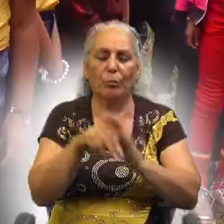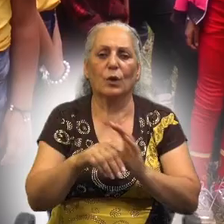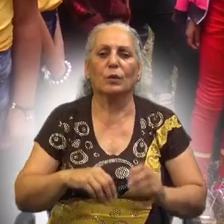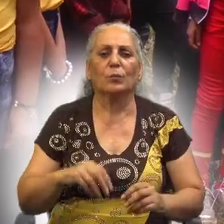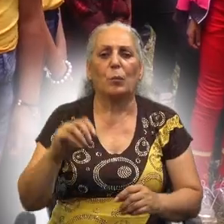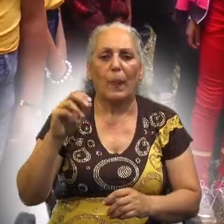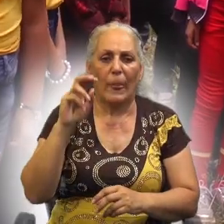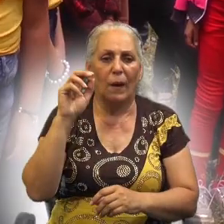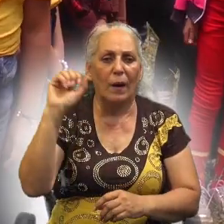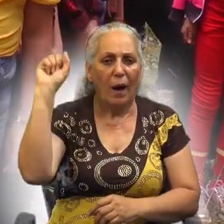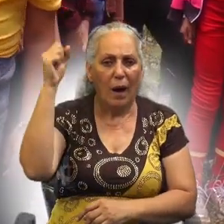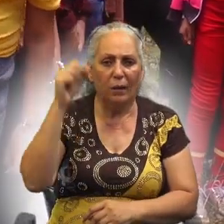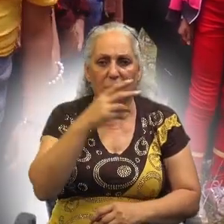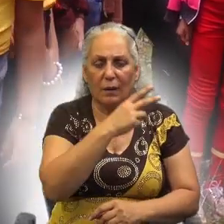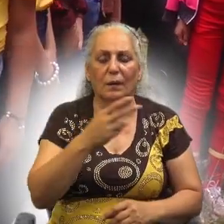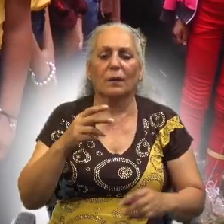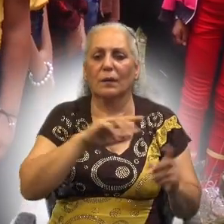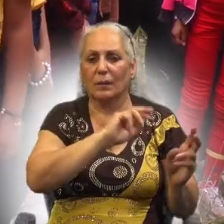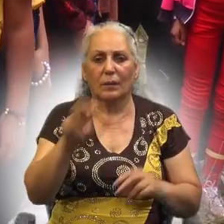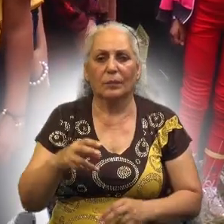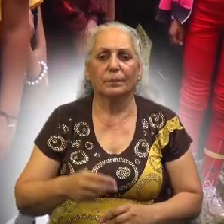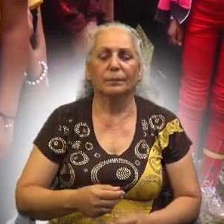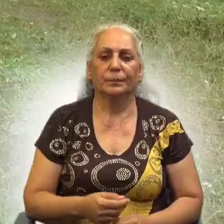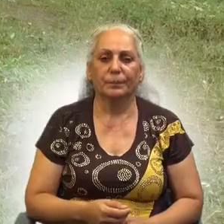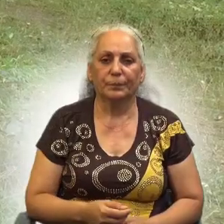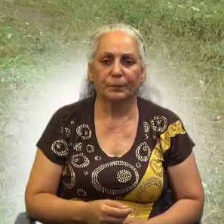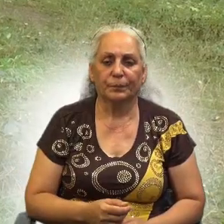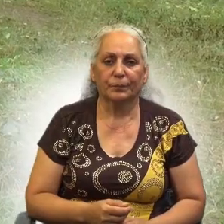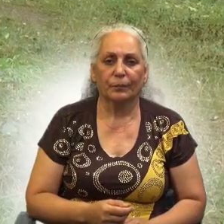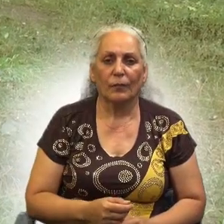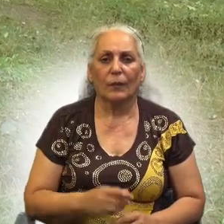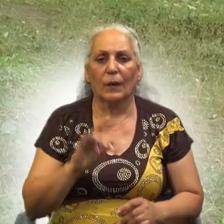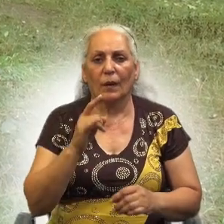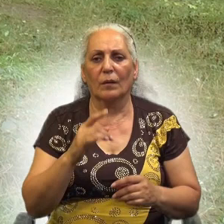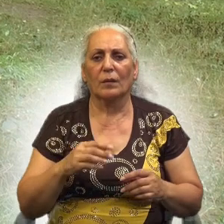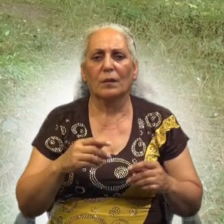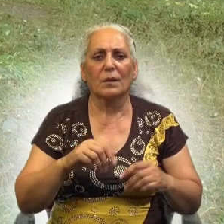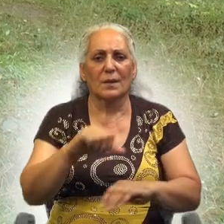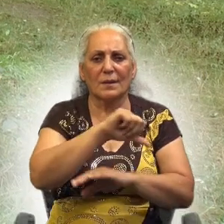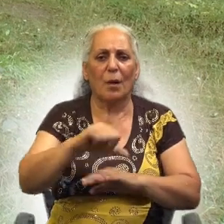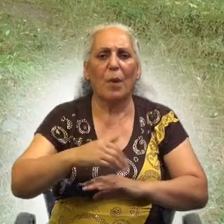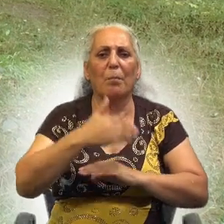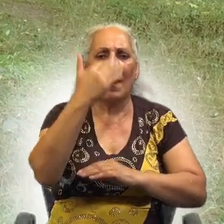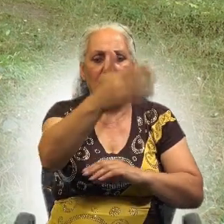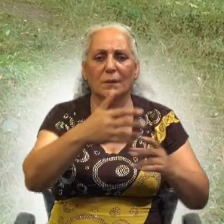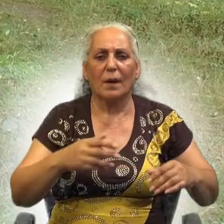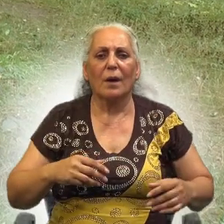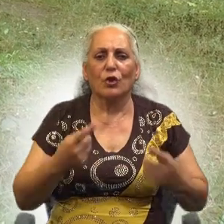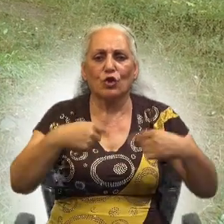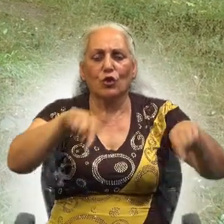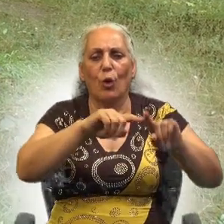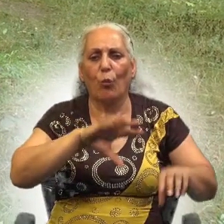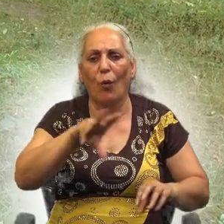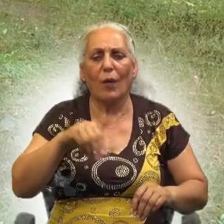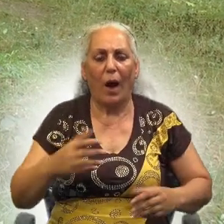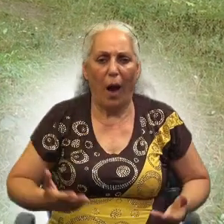տարբեր շրջաններից ժամանած դպրոցականները։ Երեխաները, որոնք ապրում են սահմանամերջ շրջաններում, իհարկե որոշ չափով իրանք ծանոթ